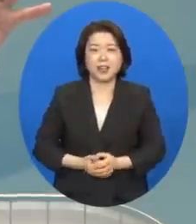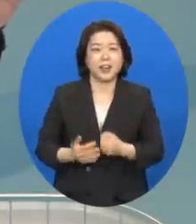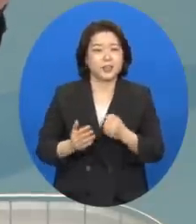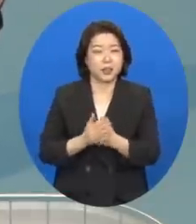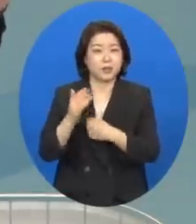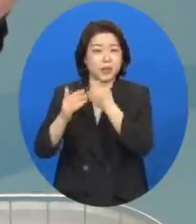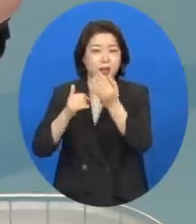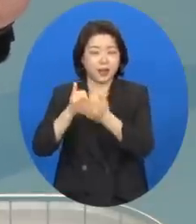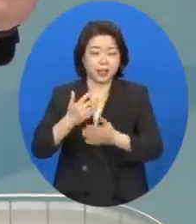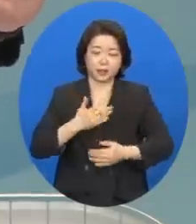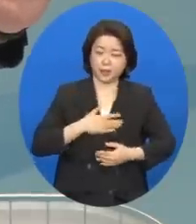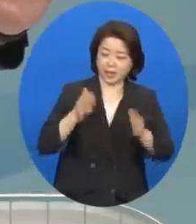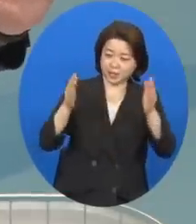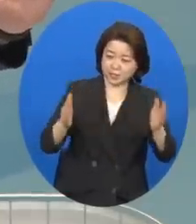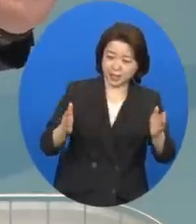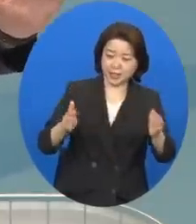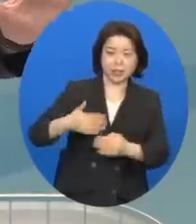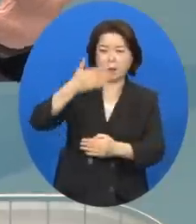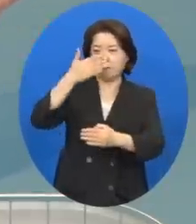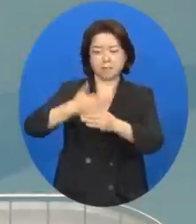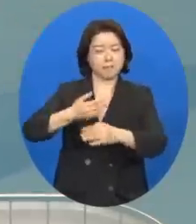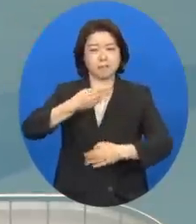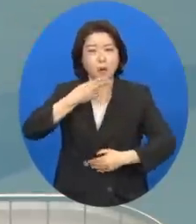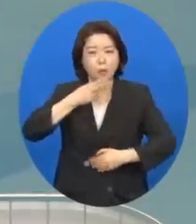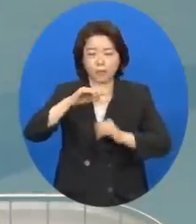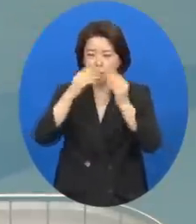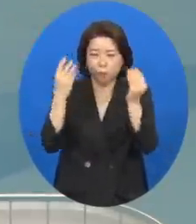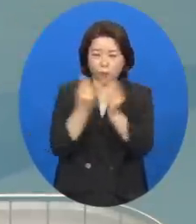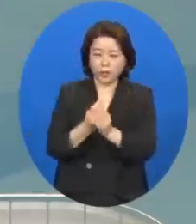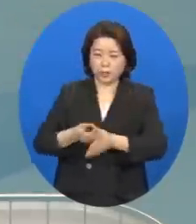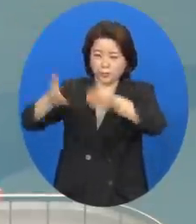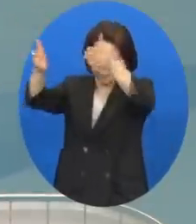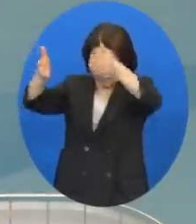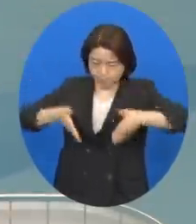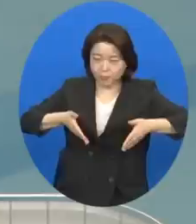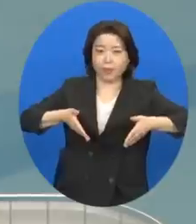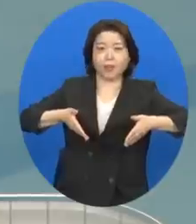사이는 이젠 막힘이 없는 완전히 통하는 사이가